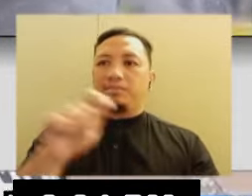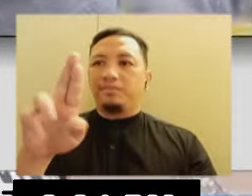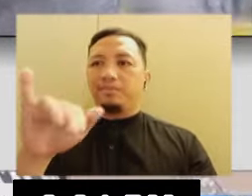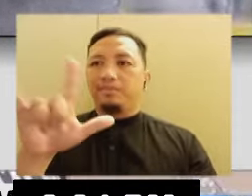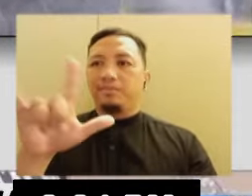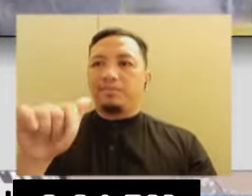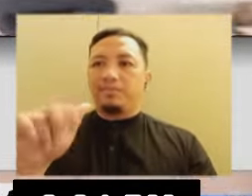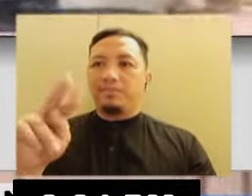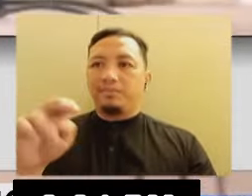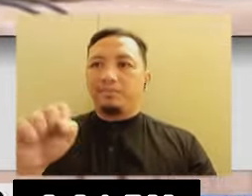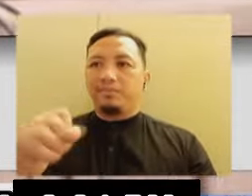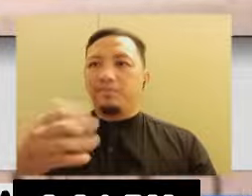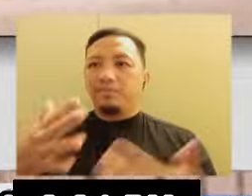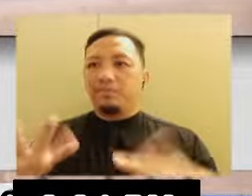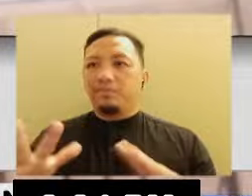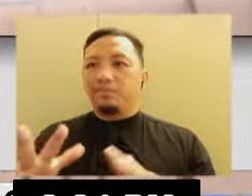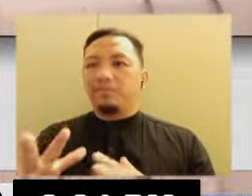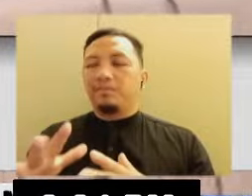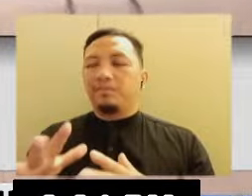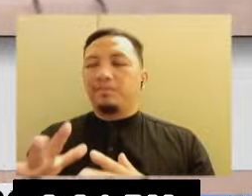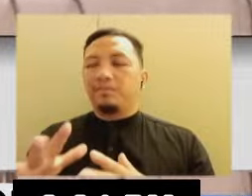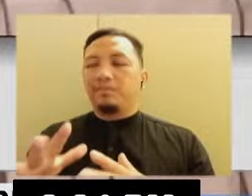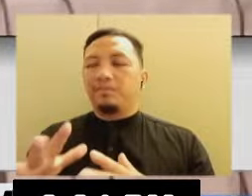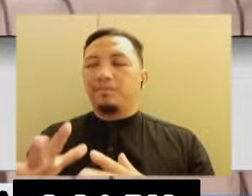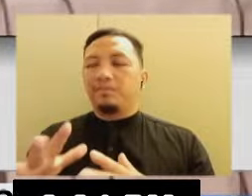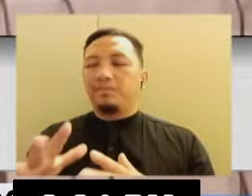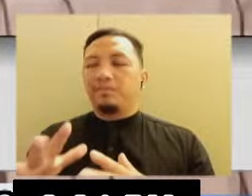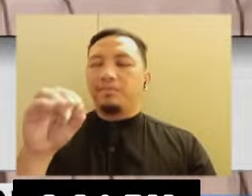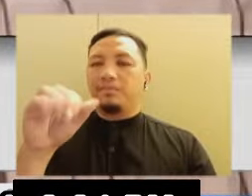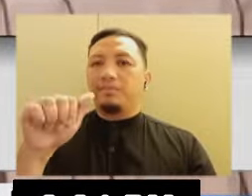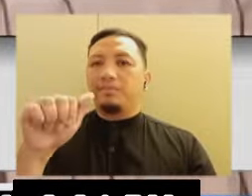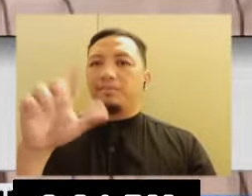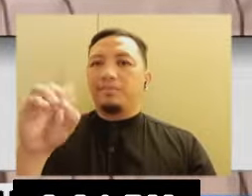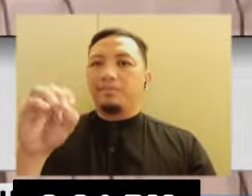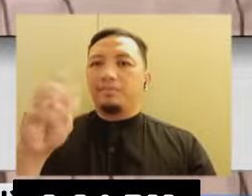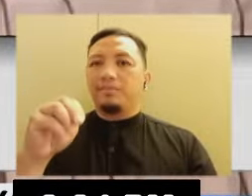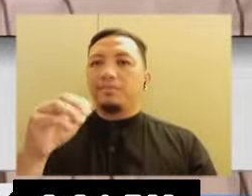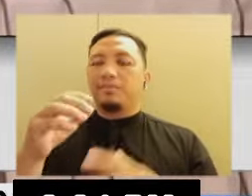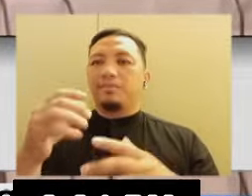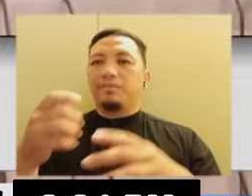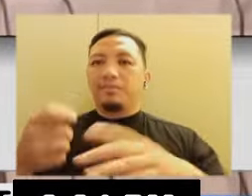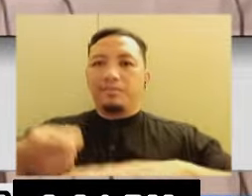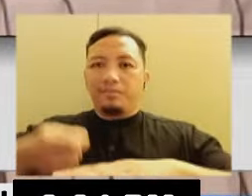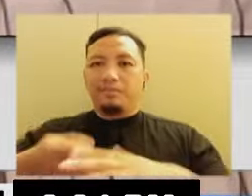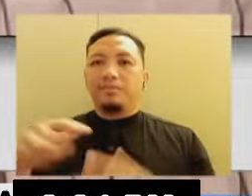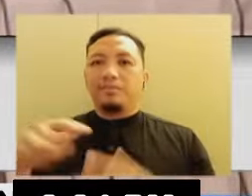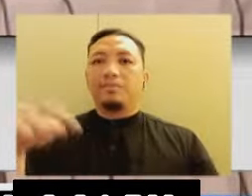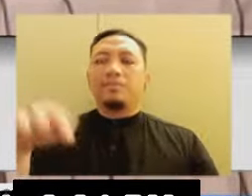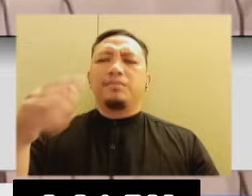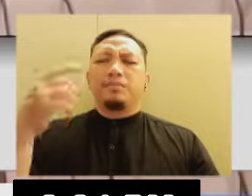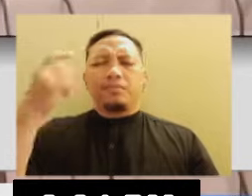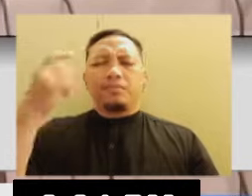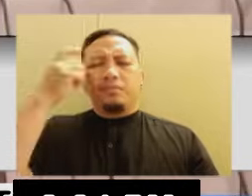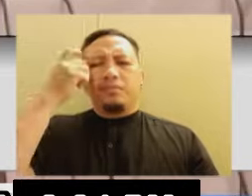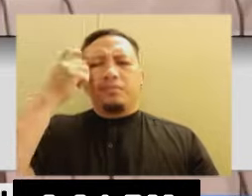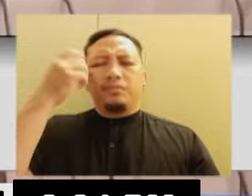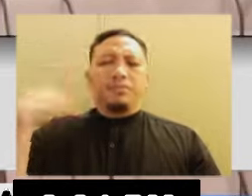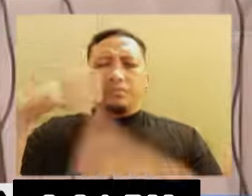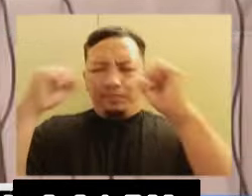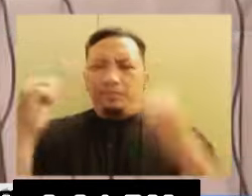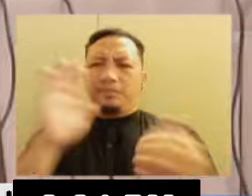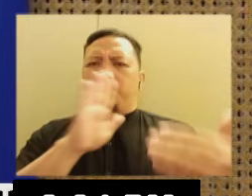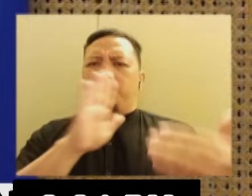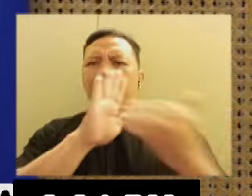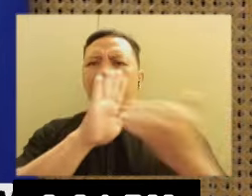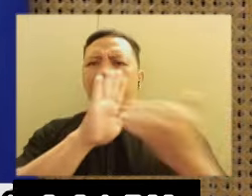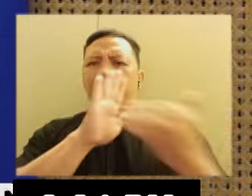Quadcom investigation noong nakaraang linggo. Ipinagtataka ng dating Pangulo kung bakit tila ginigipit sila ng Malacanang.